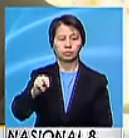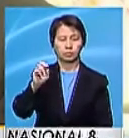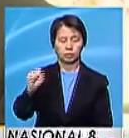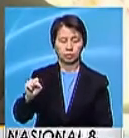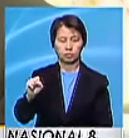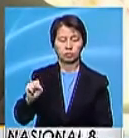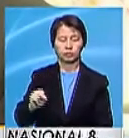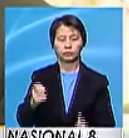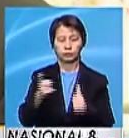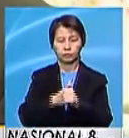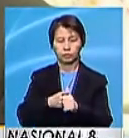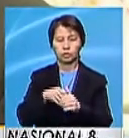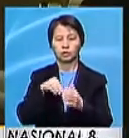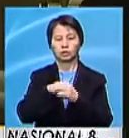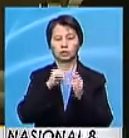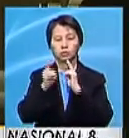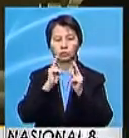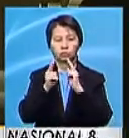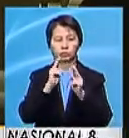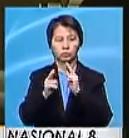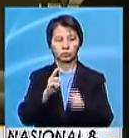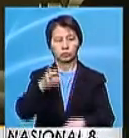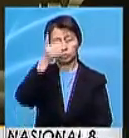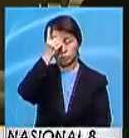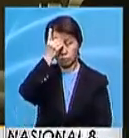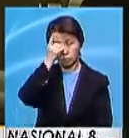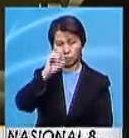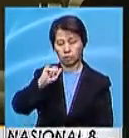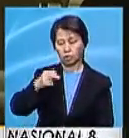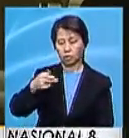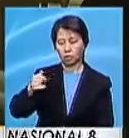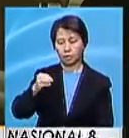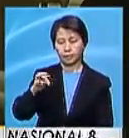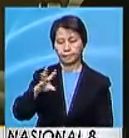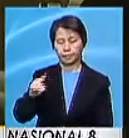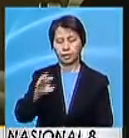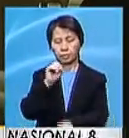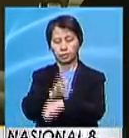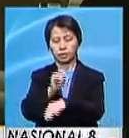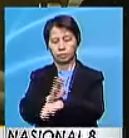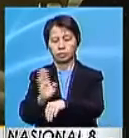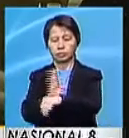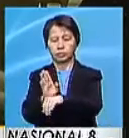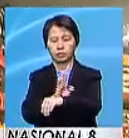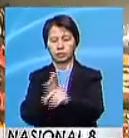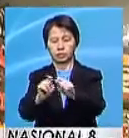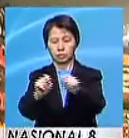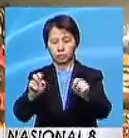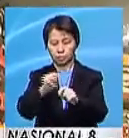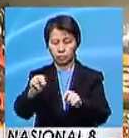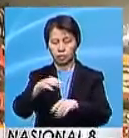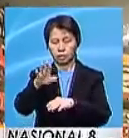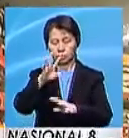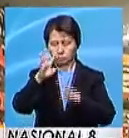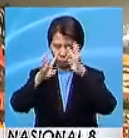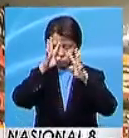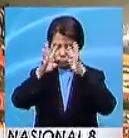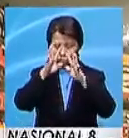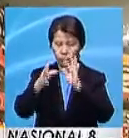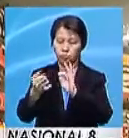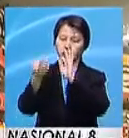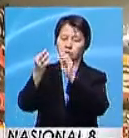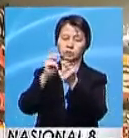PNS. Terdahulu dalam ucap tamanya, Datuk Seri Ahmad Bashah menasihatkan usahawan tempatan agar lebih kreatif dalam